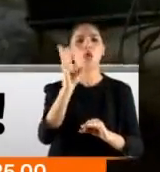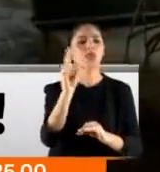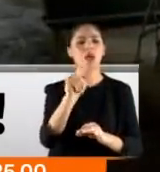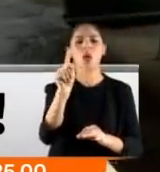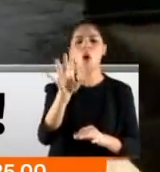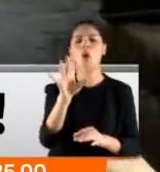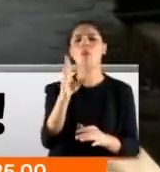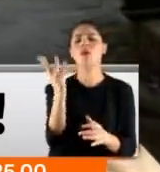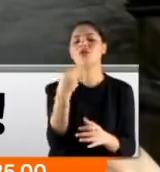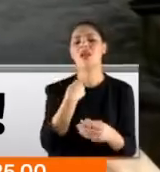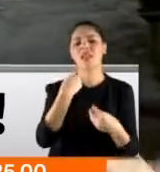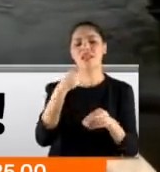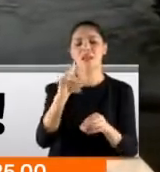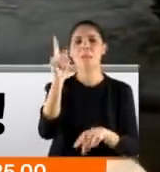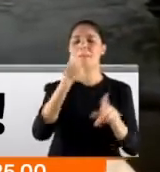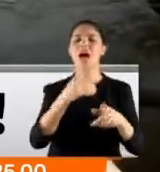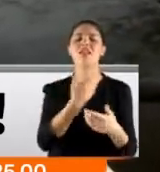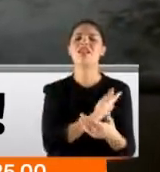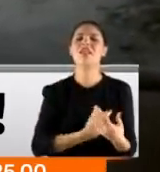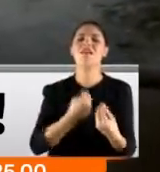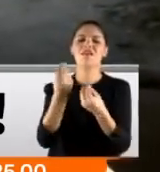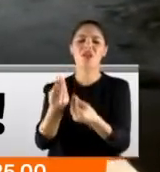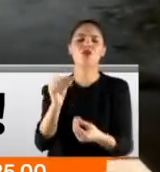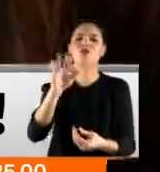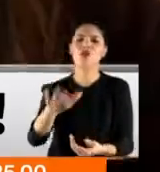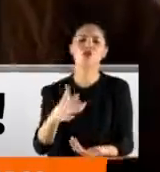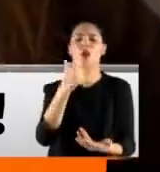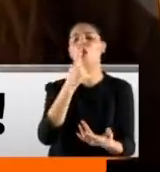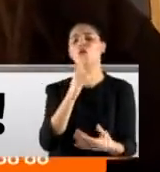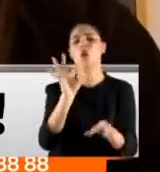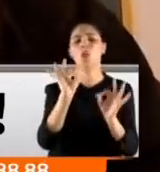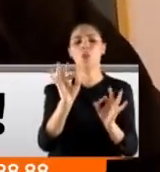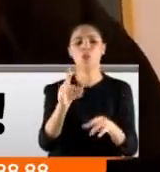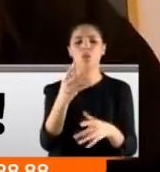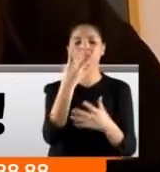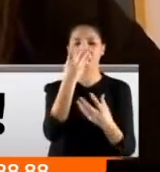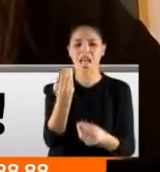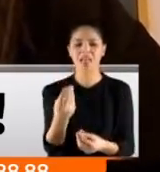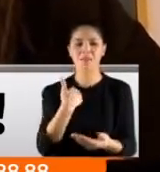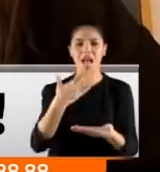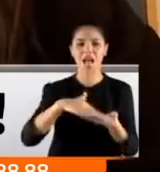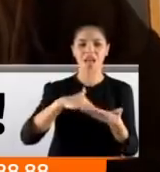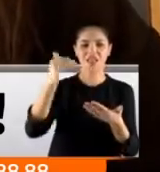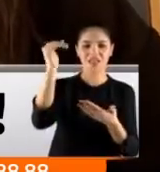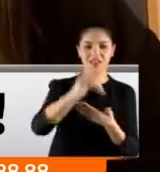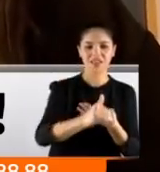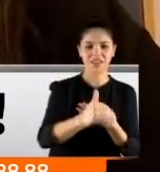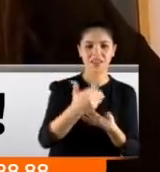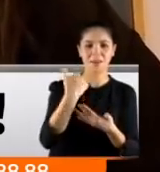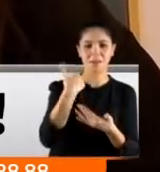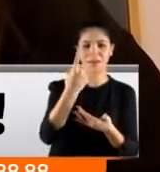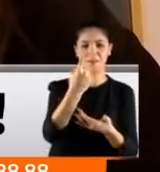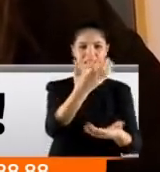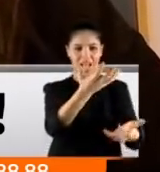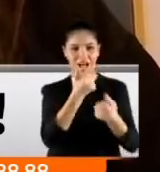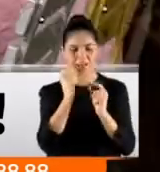Biri sevgilime alacağım diyor, biri çocuğuma alacağım, biri doğum günü hediyesi. Ya evet, biz arkadaşlarımızla gelmiştik. Ben dedim kesinlikle bundan bir